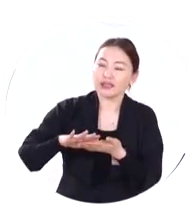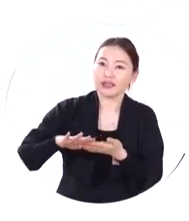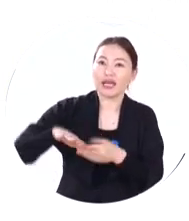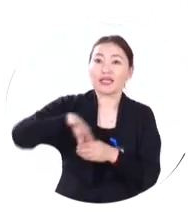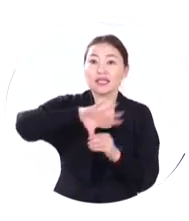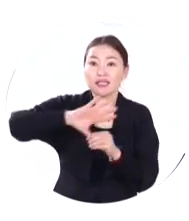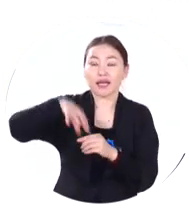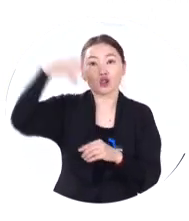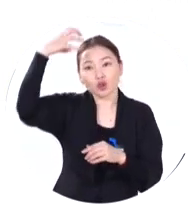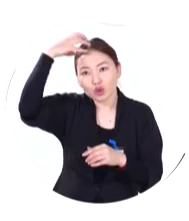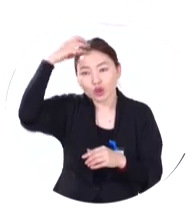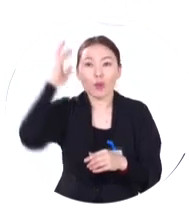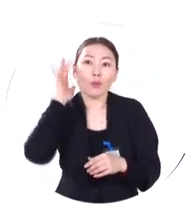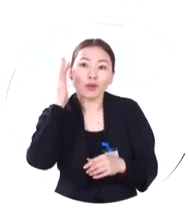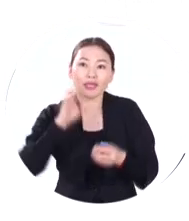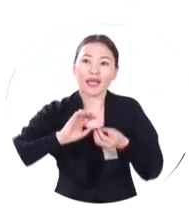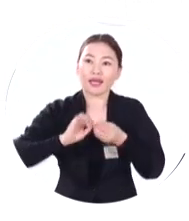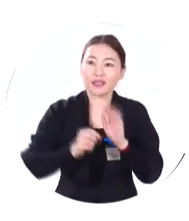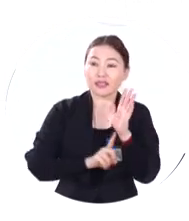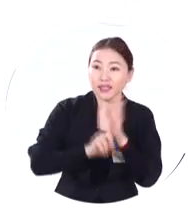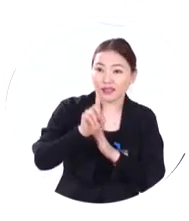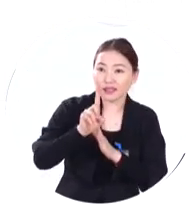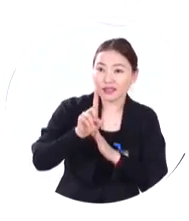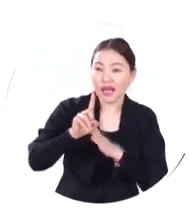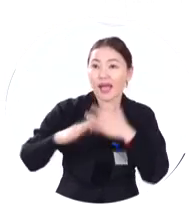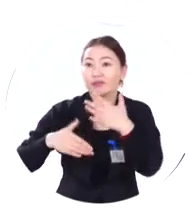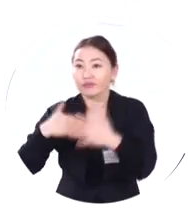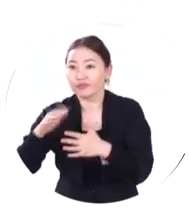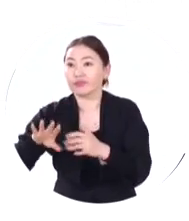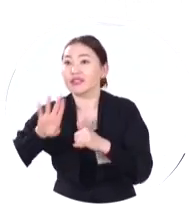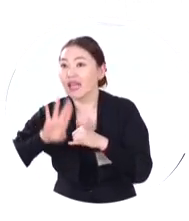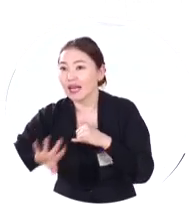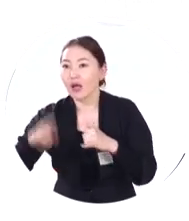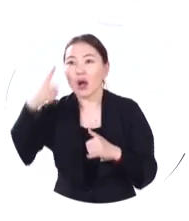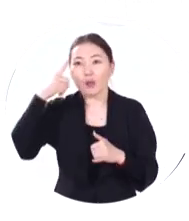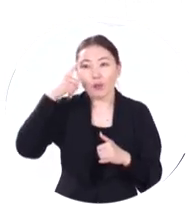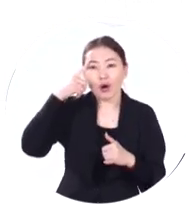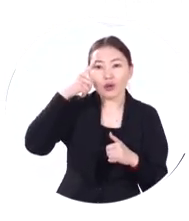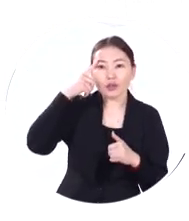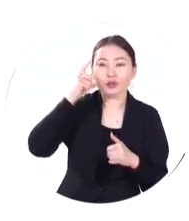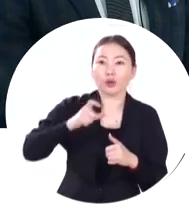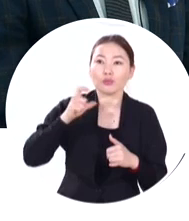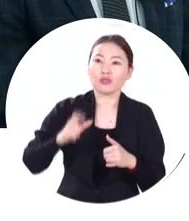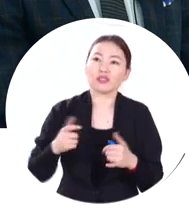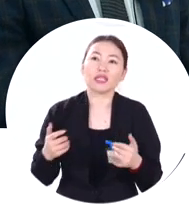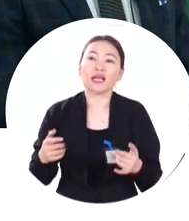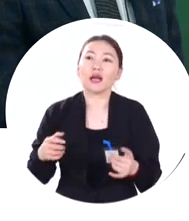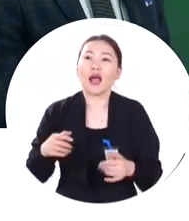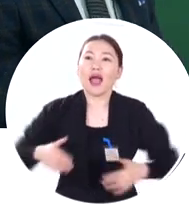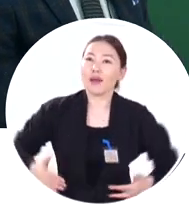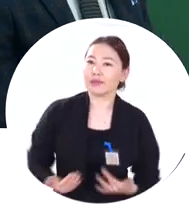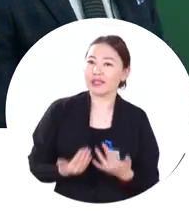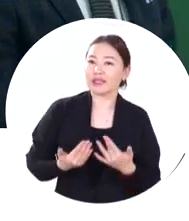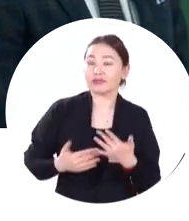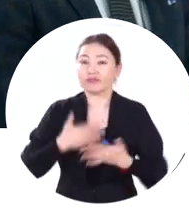вэ гэдэг асуултын хүрээнд 5 өгүүлбэрт багтаагаад таамаглал дэвшүүлэн бичээрэй. За